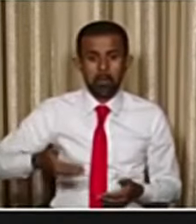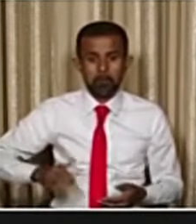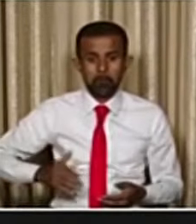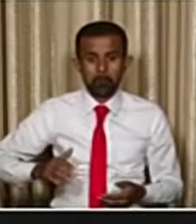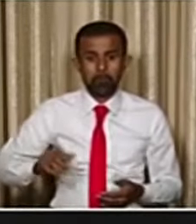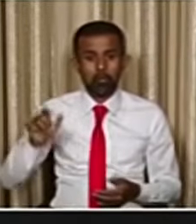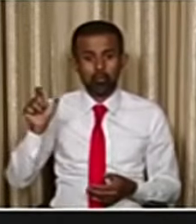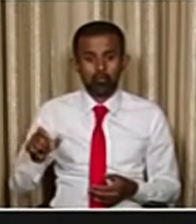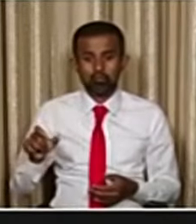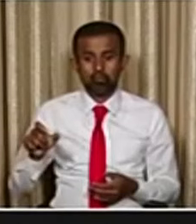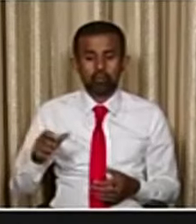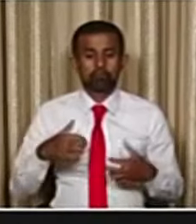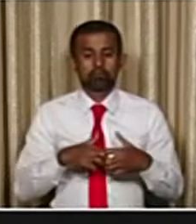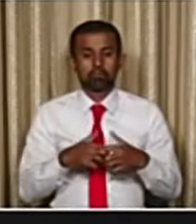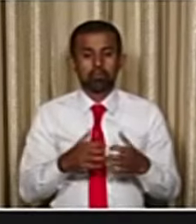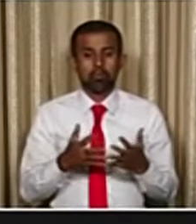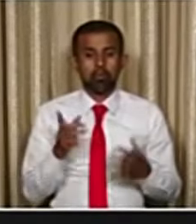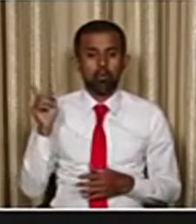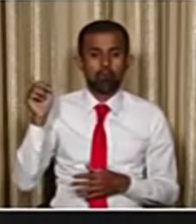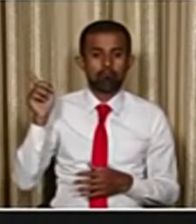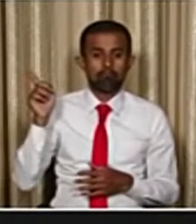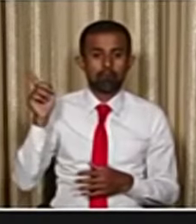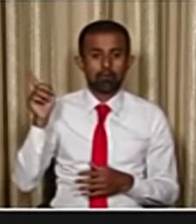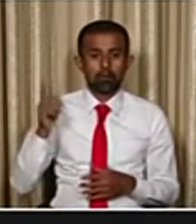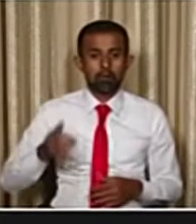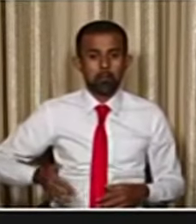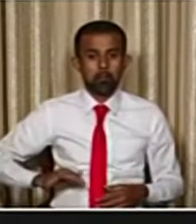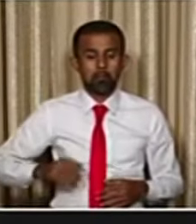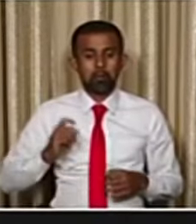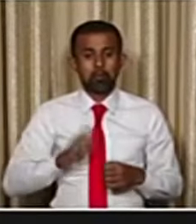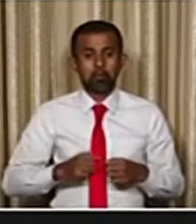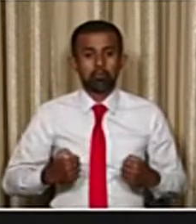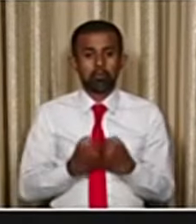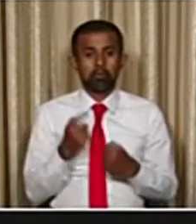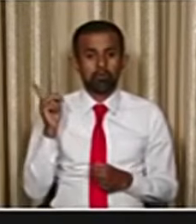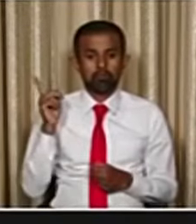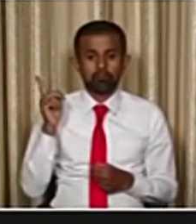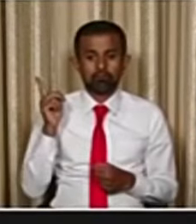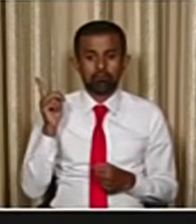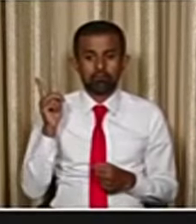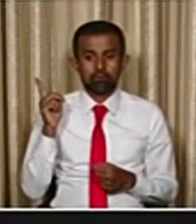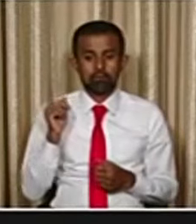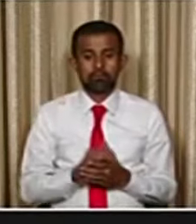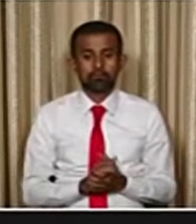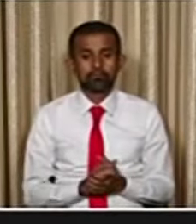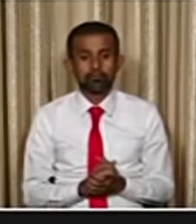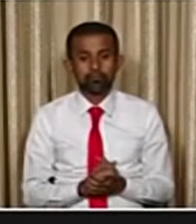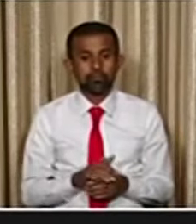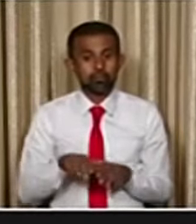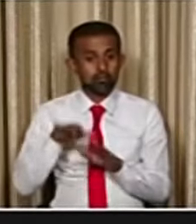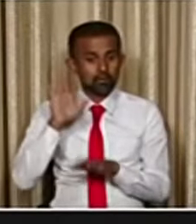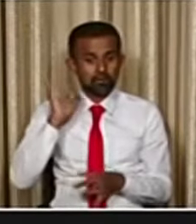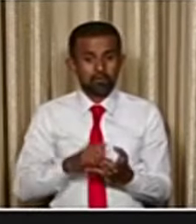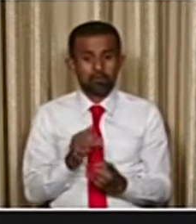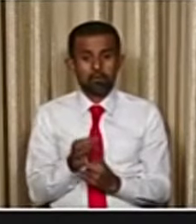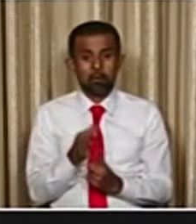අද අයට අද විශාල ගැටලුවක් වෙලා තියෙනවා බංග්ලාදේශයේ තත්ත්වය සම්බන්ධයෙන්. මම හිතන්නේ එදා